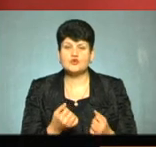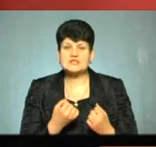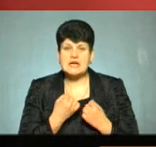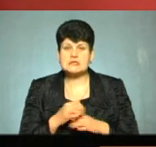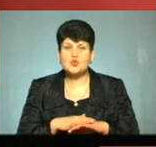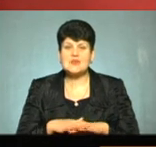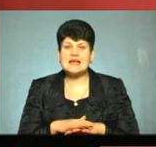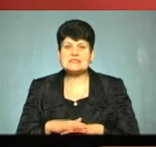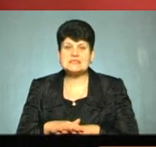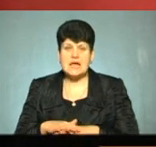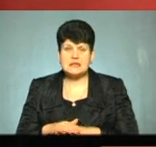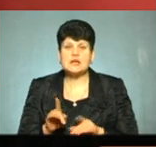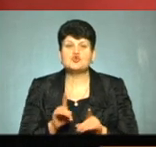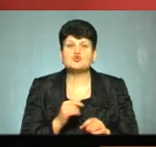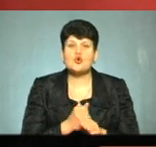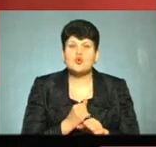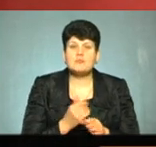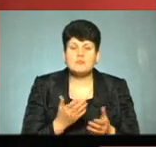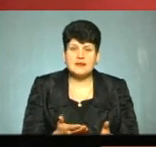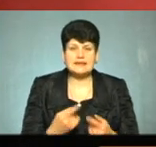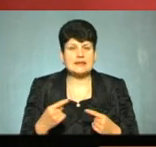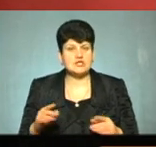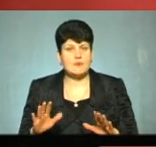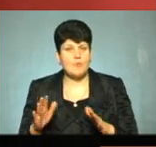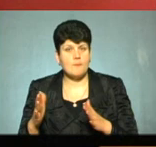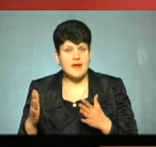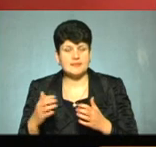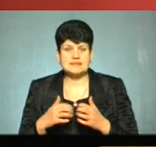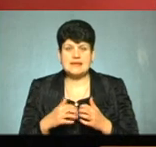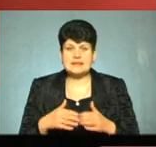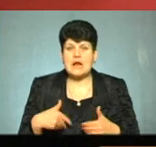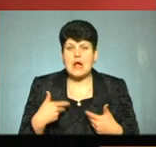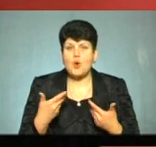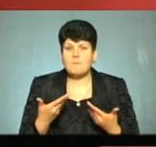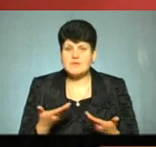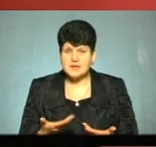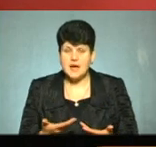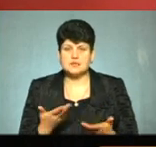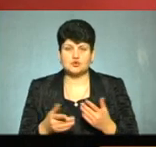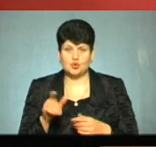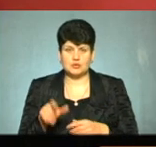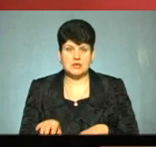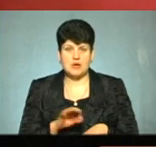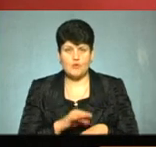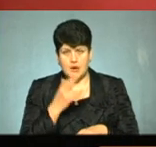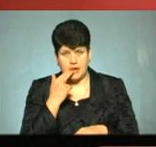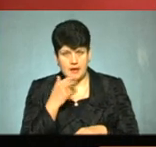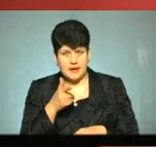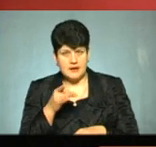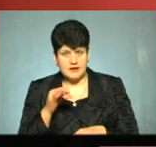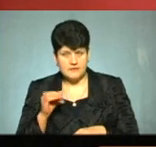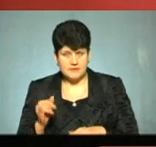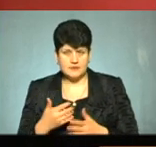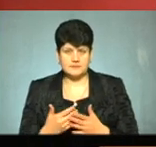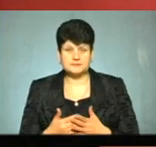Стосовно захисту населення і що робити, і інші моменти серед рекомендацій, якщо людина хвора чи на грип, чи